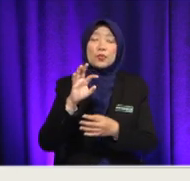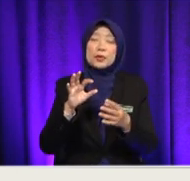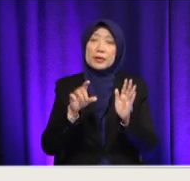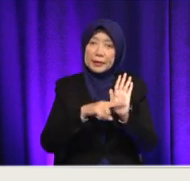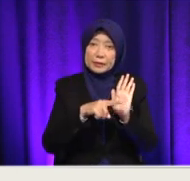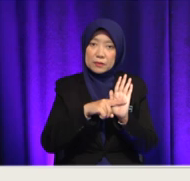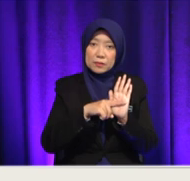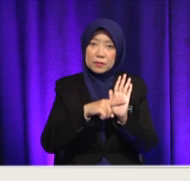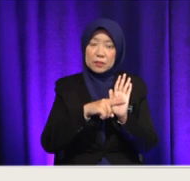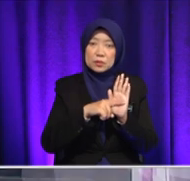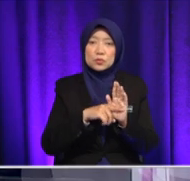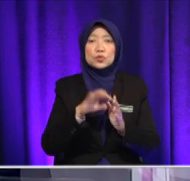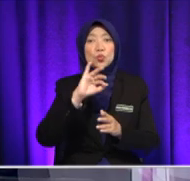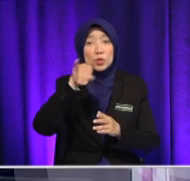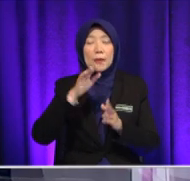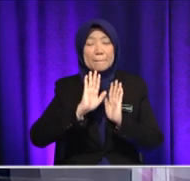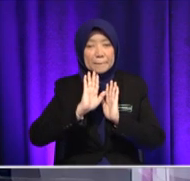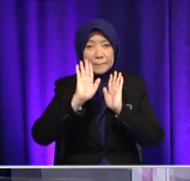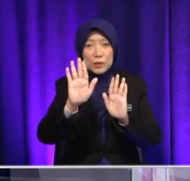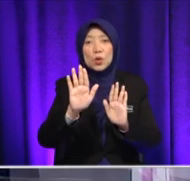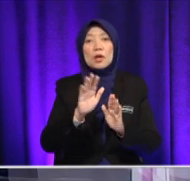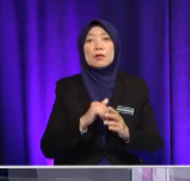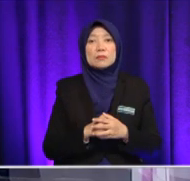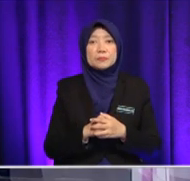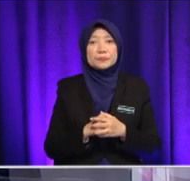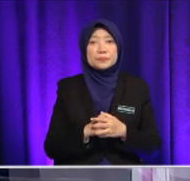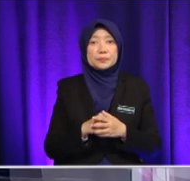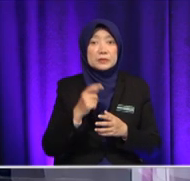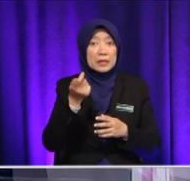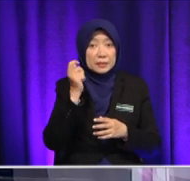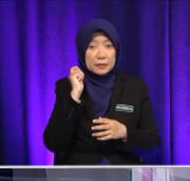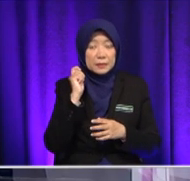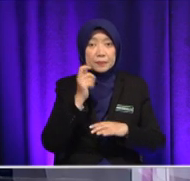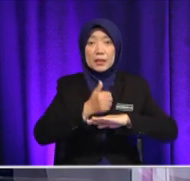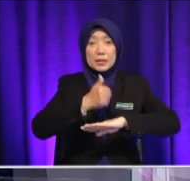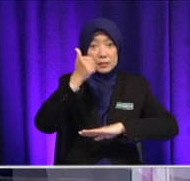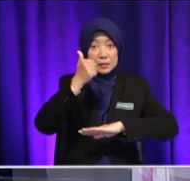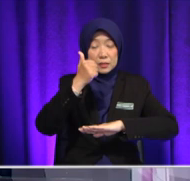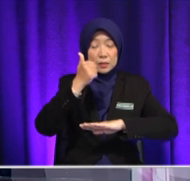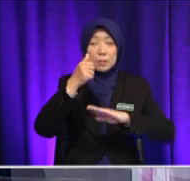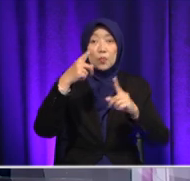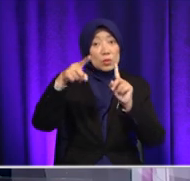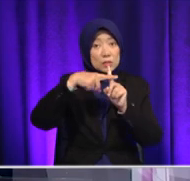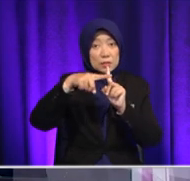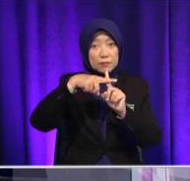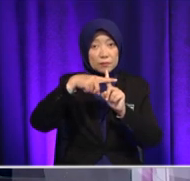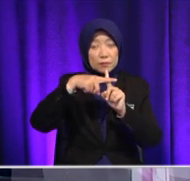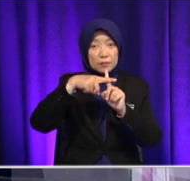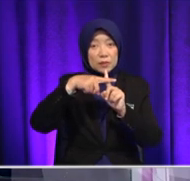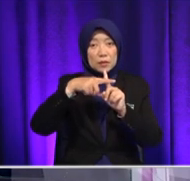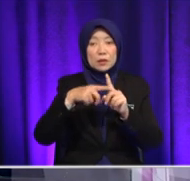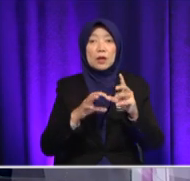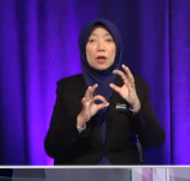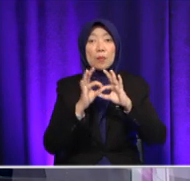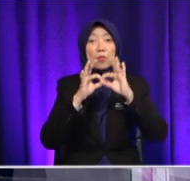akan menolak antara satu sama lain. Kalau yang asid tadi daripada asid positif. Molekul